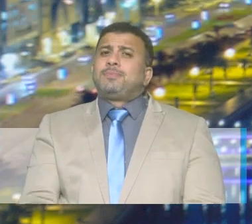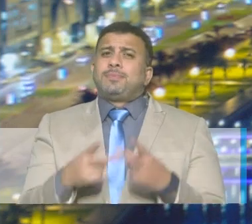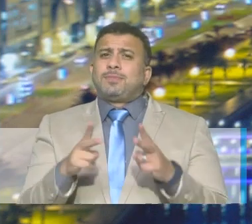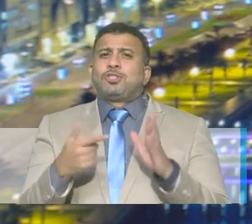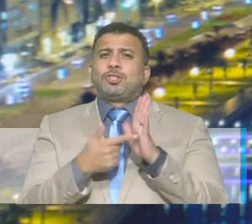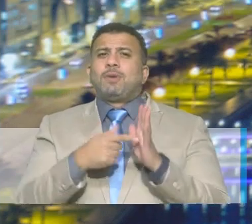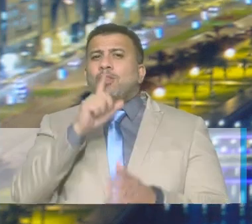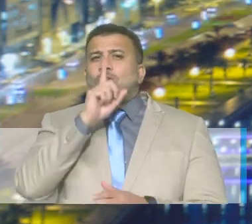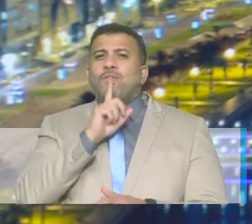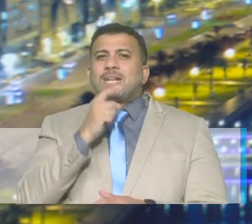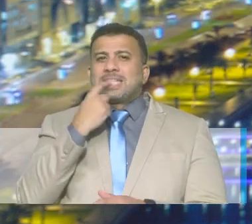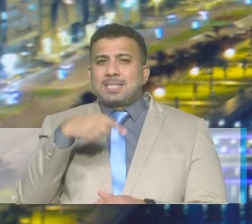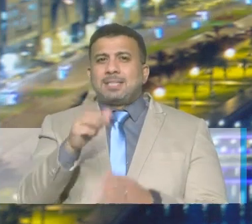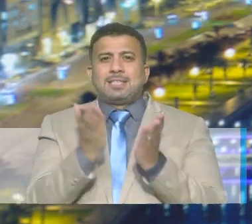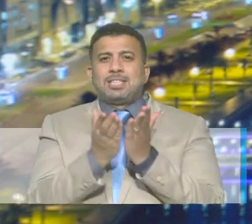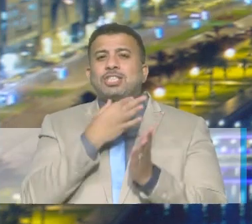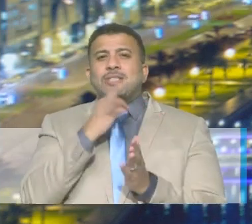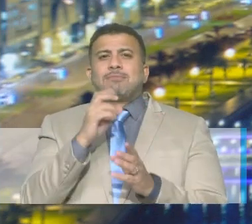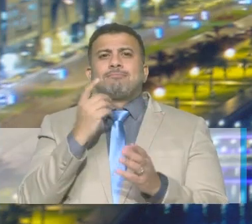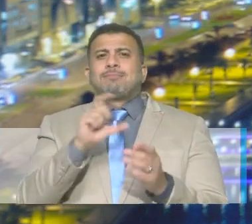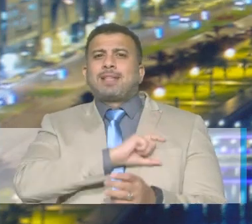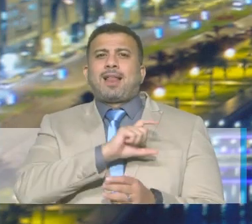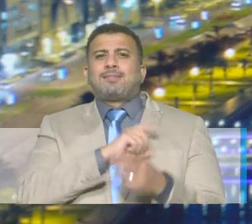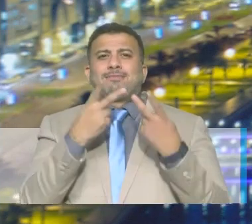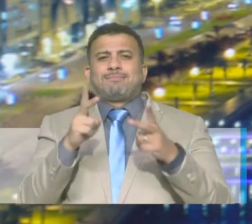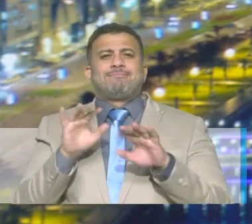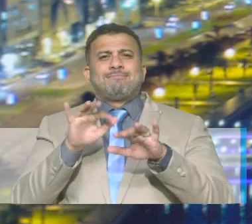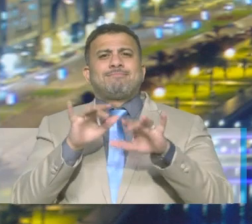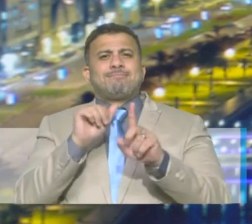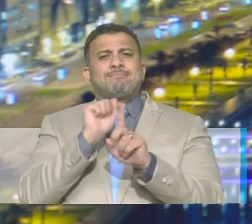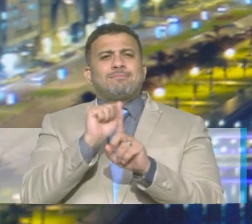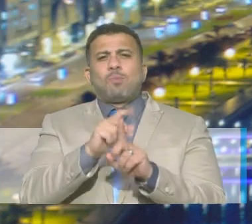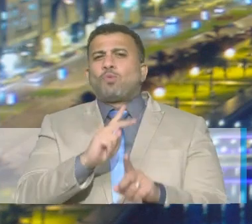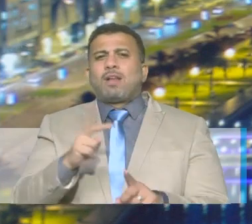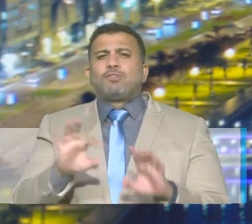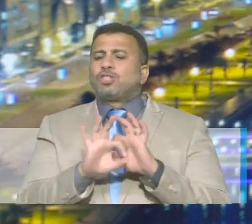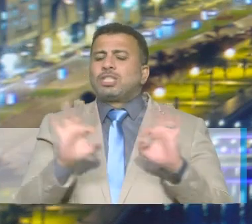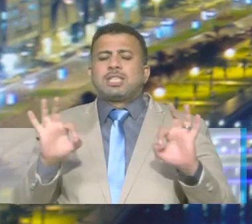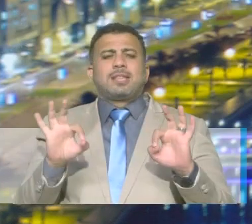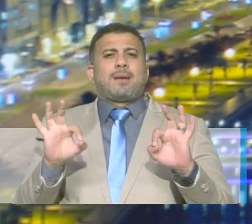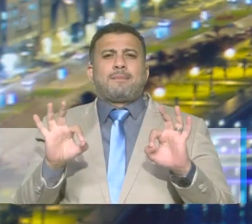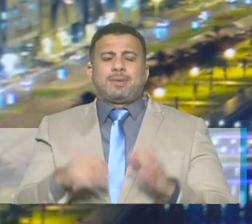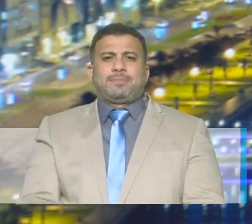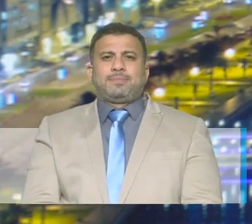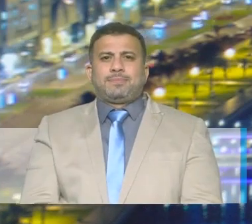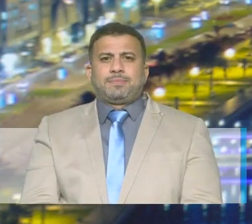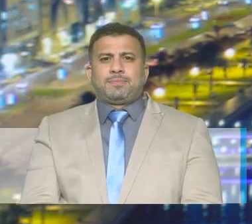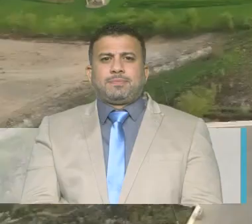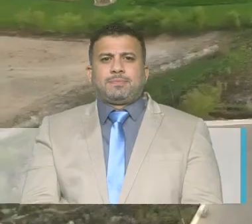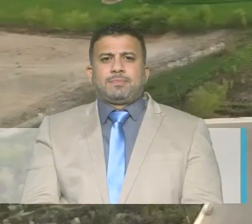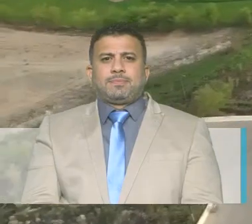بدأت جامعة خرفكان عامها الدراسي الجديد باستقبال طلبتها بتخصصات مختلفة وجاهزية تامة.